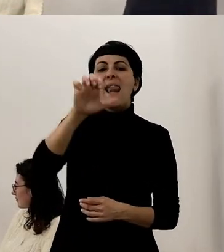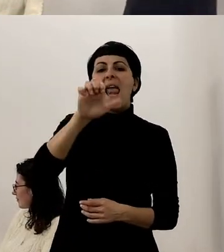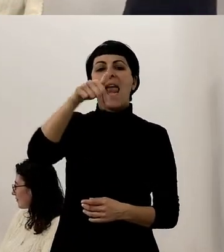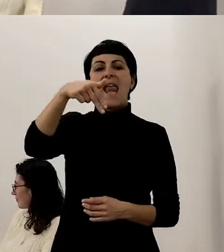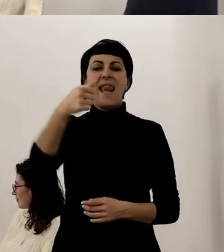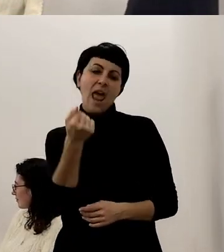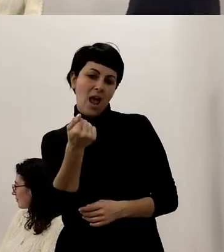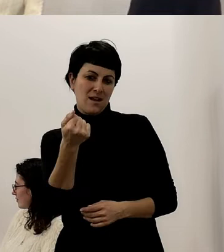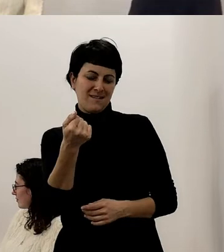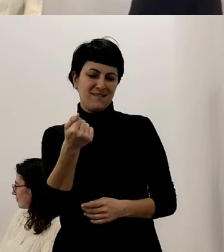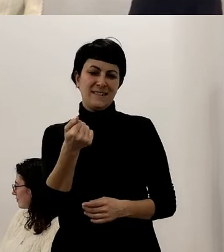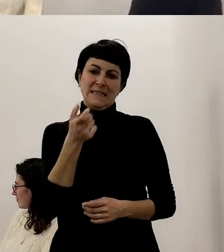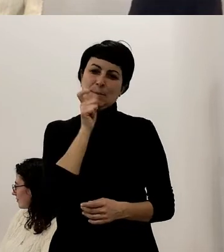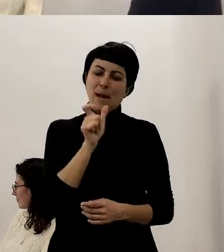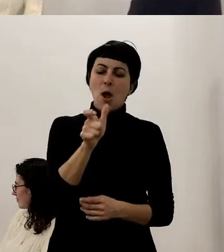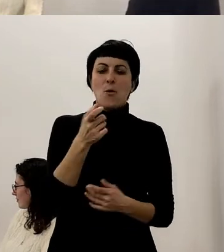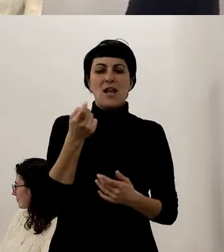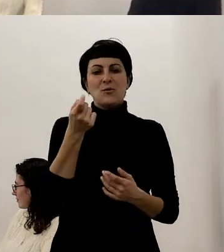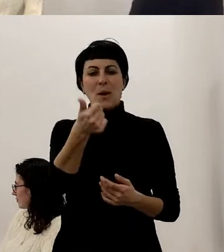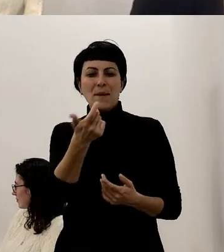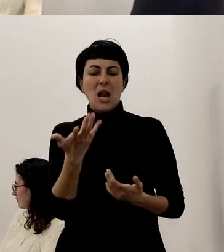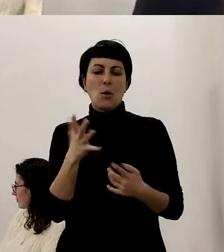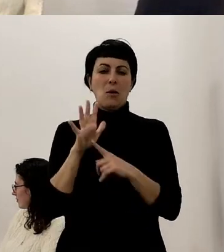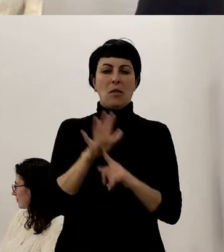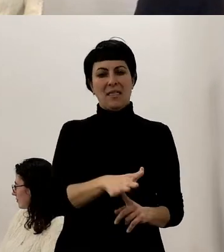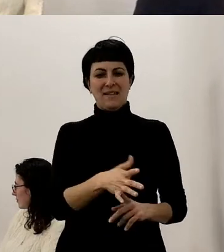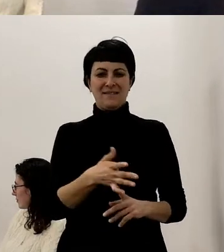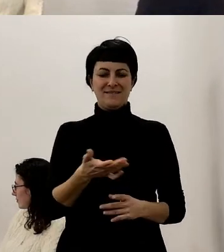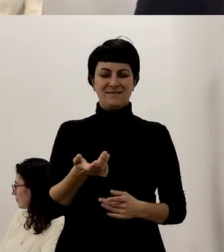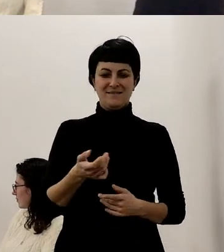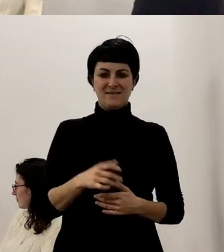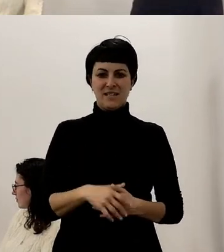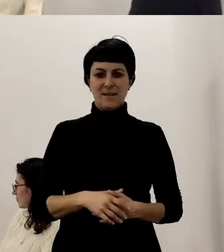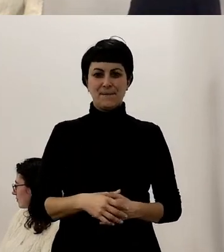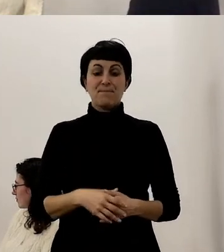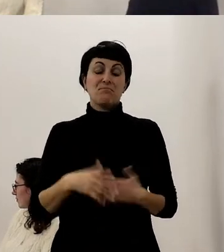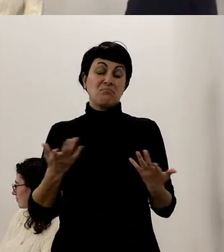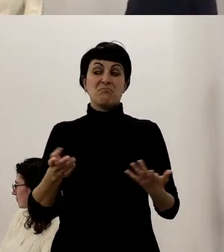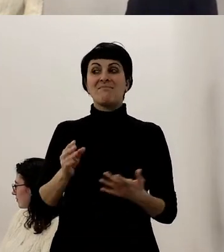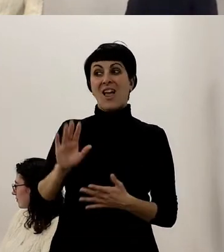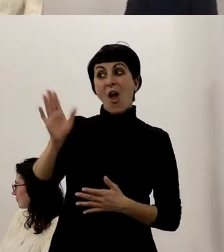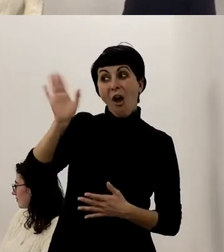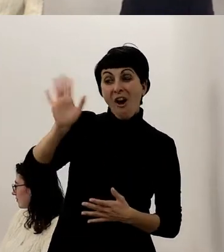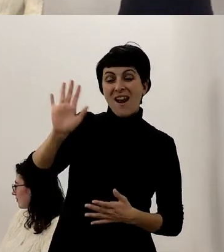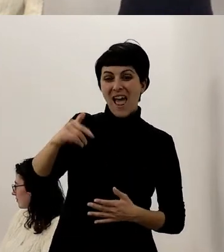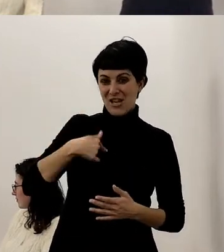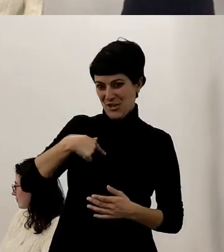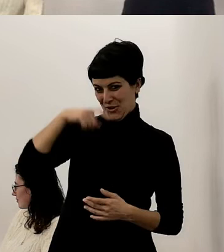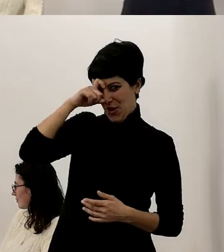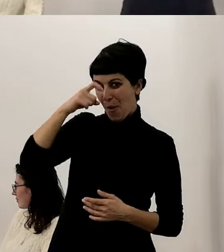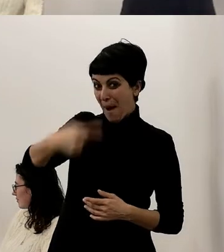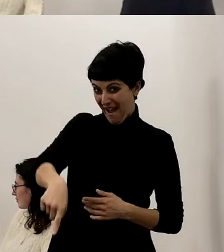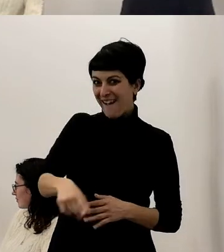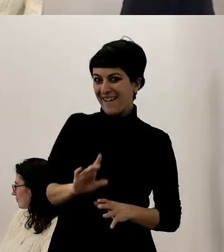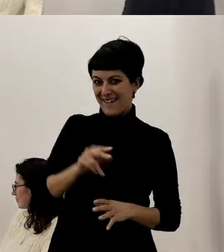és a la boca. I, però ho vas dient, no? Ho vas dient i vas dient, hola, és que tinc nom, gràcies. No? I a